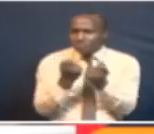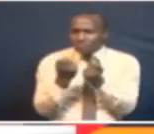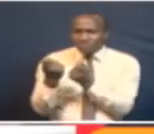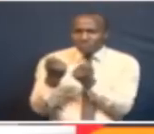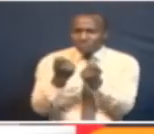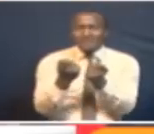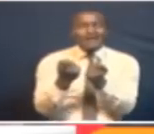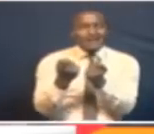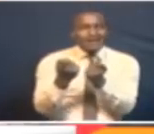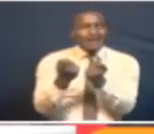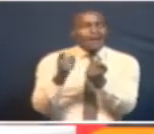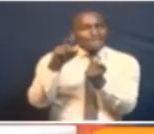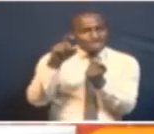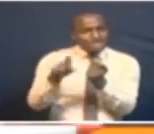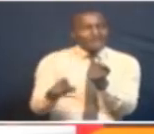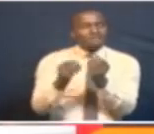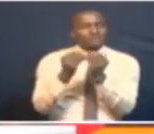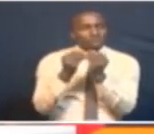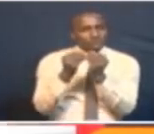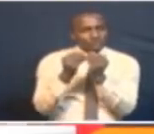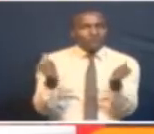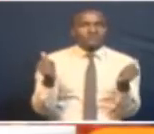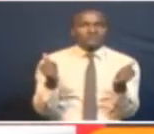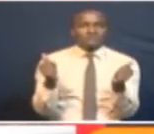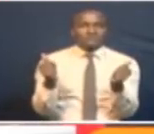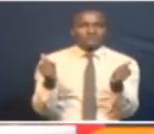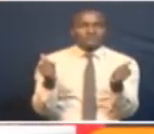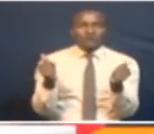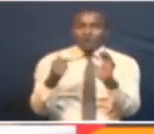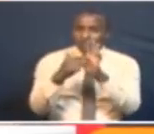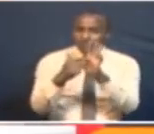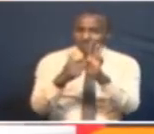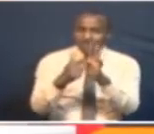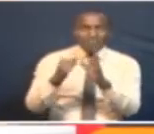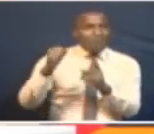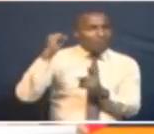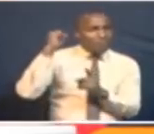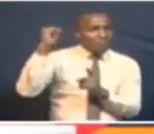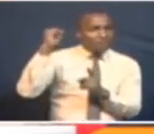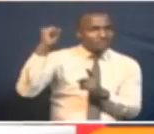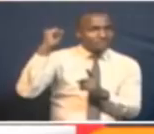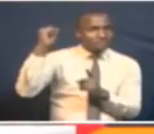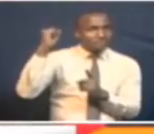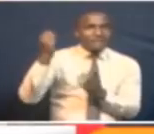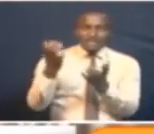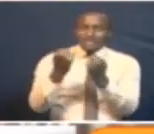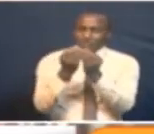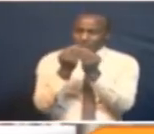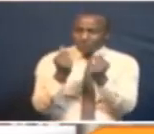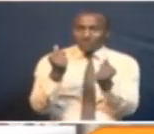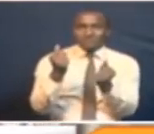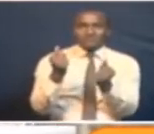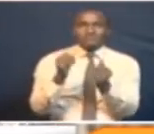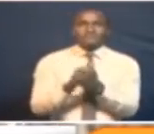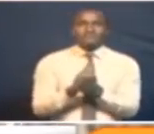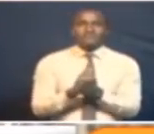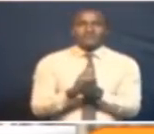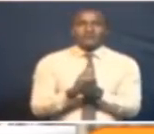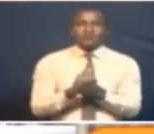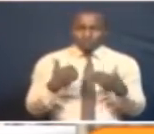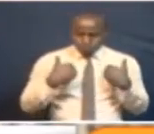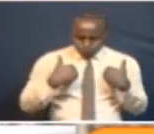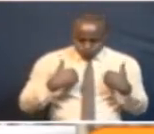tukizungumzia, mambo ya kisiasa tutapunguza. Mimi nikikuwa ndani ya